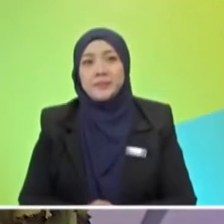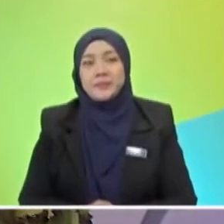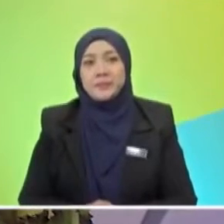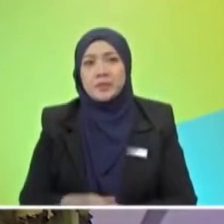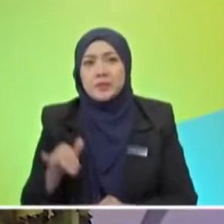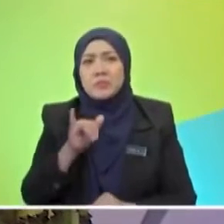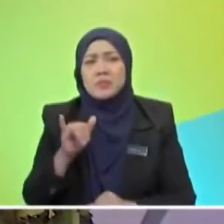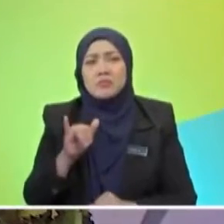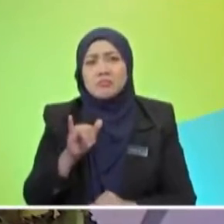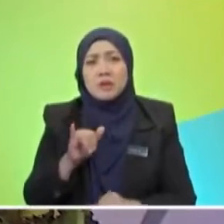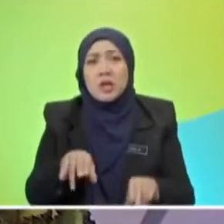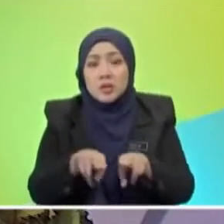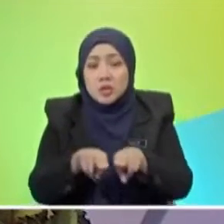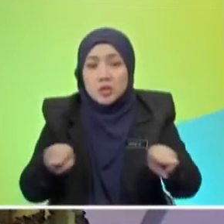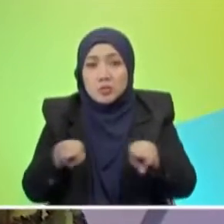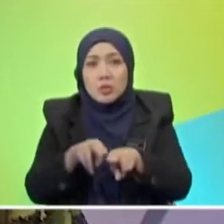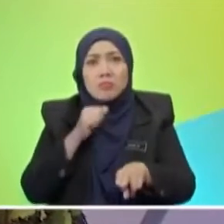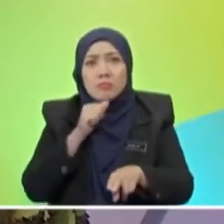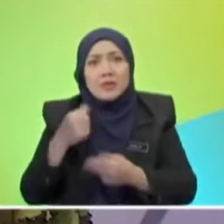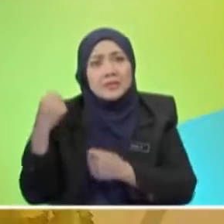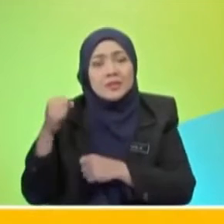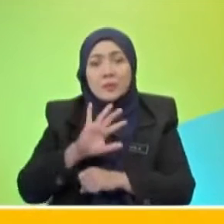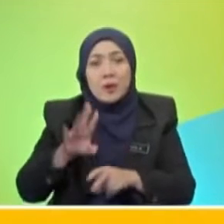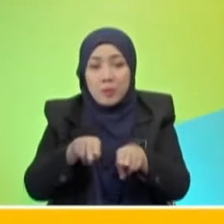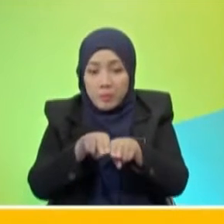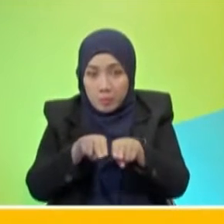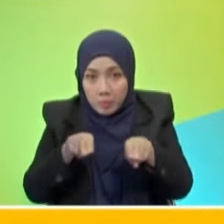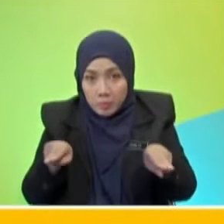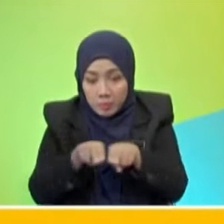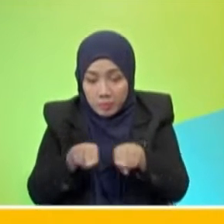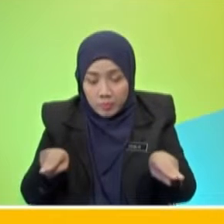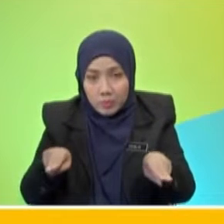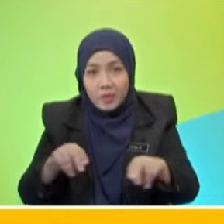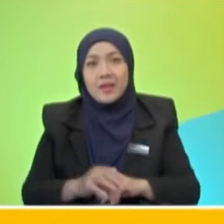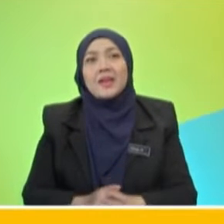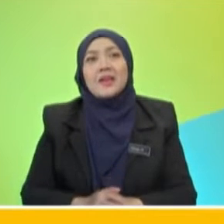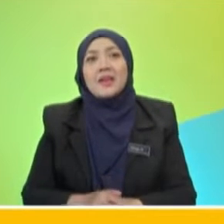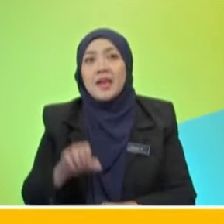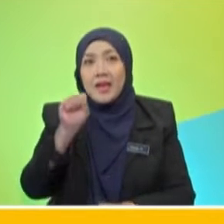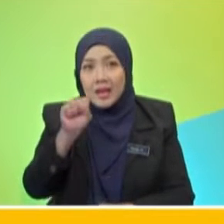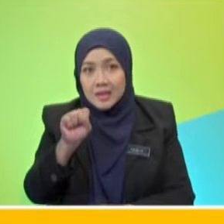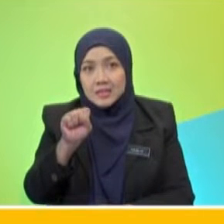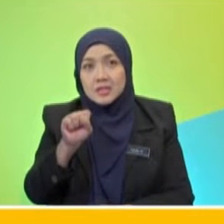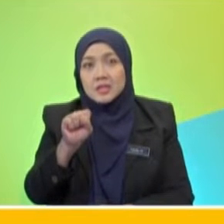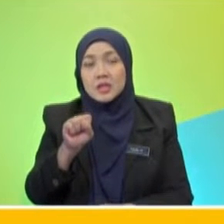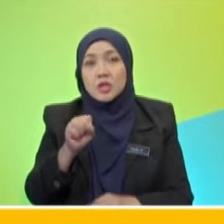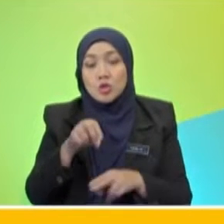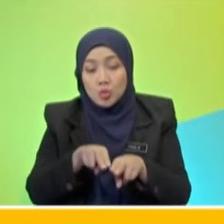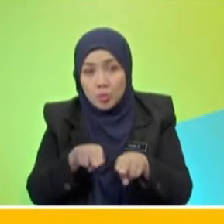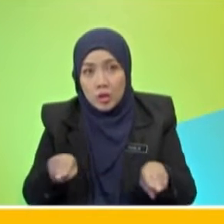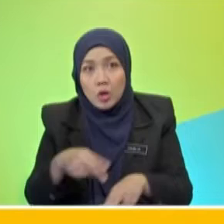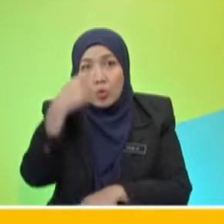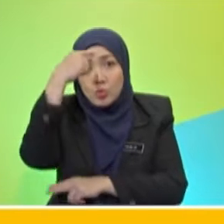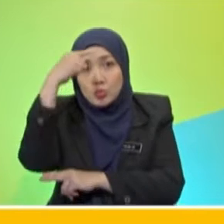makanan. S ialah supaya, U ialah untuk, K kerana, A agar,